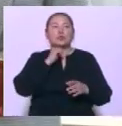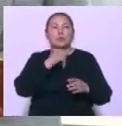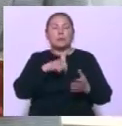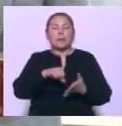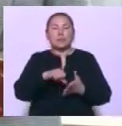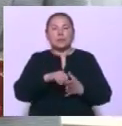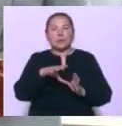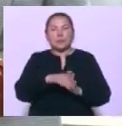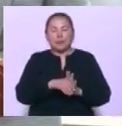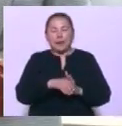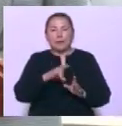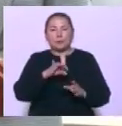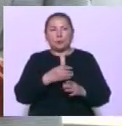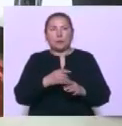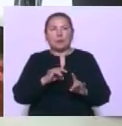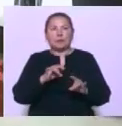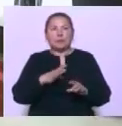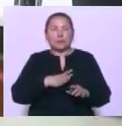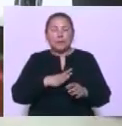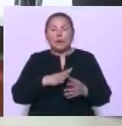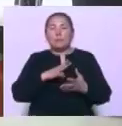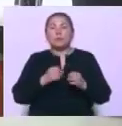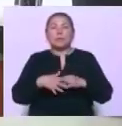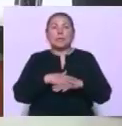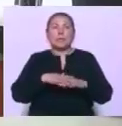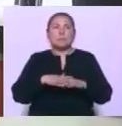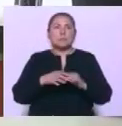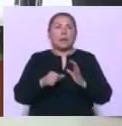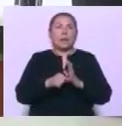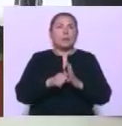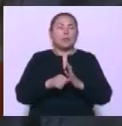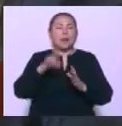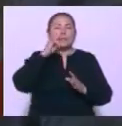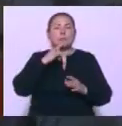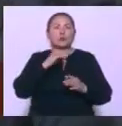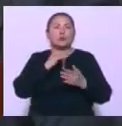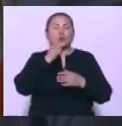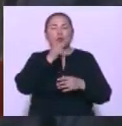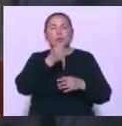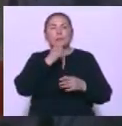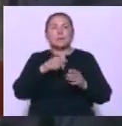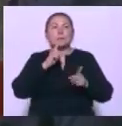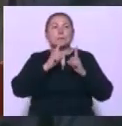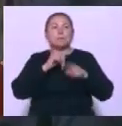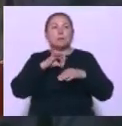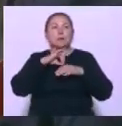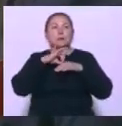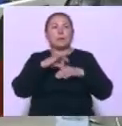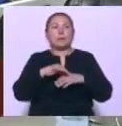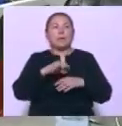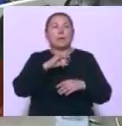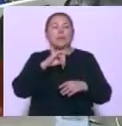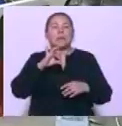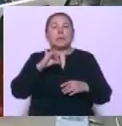қаржылық сауаттылығын арттыруға бағытталғанын айтты. Биыл еліміздің алты өңірінде қазақ тілді журналистерге арналған семинар тренингтер мен